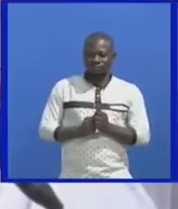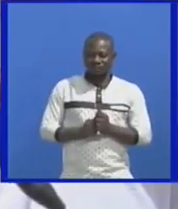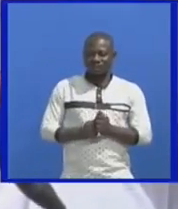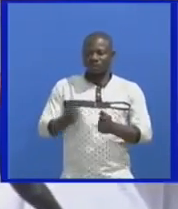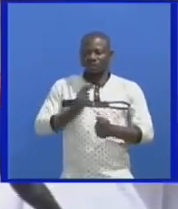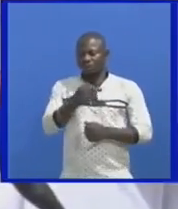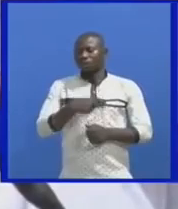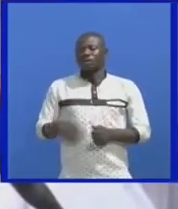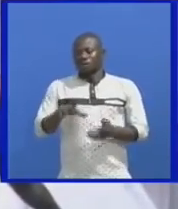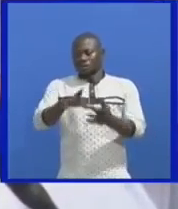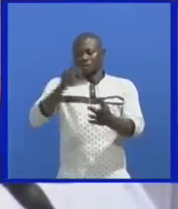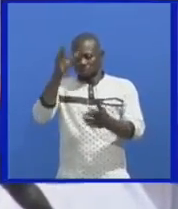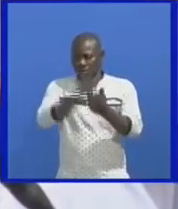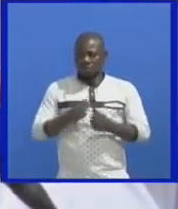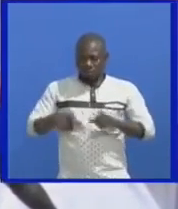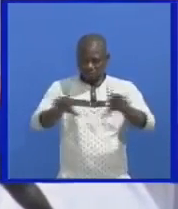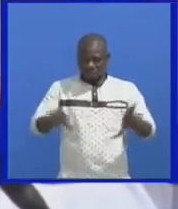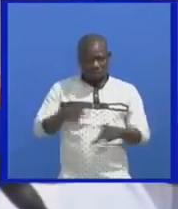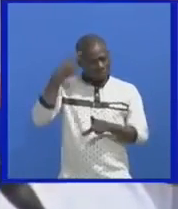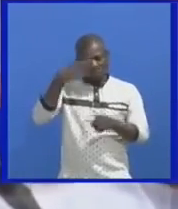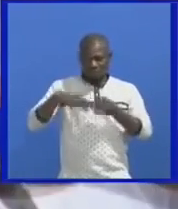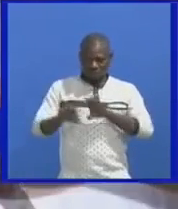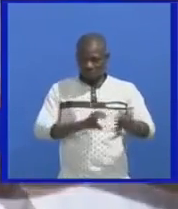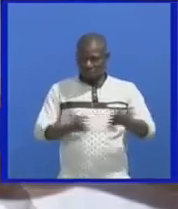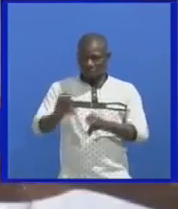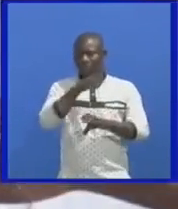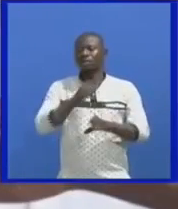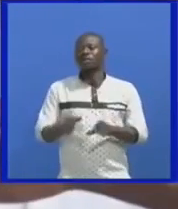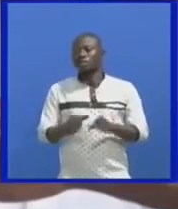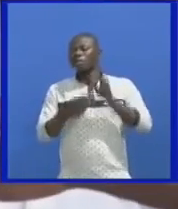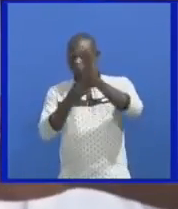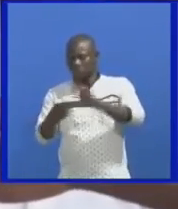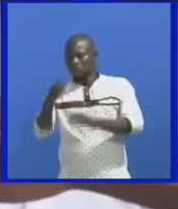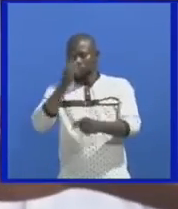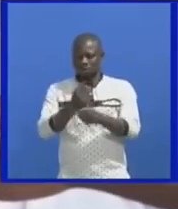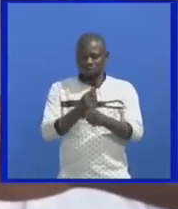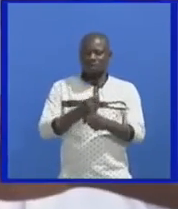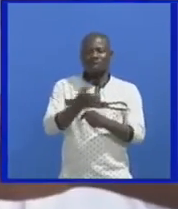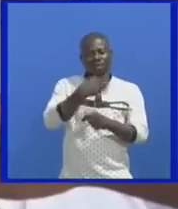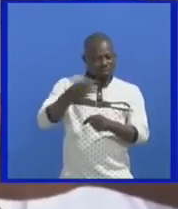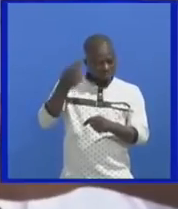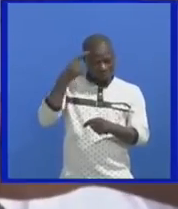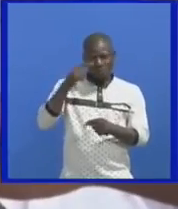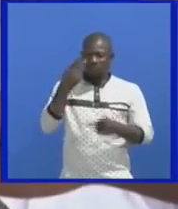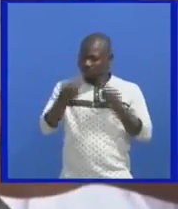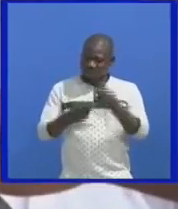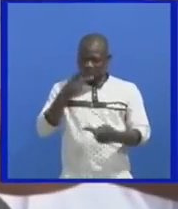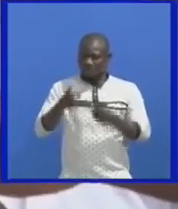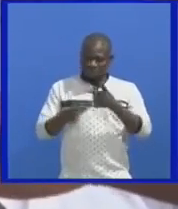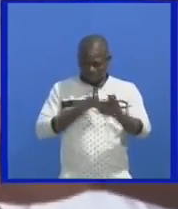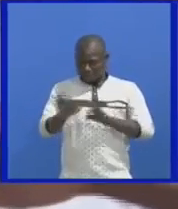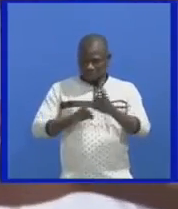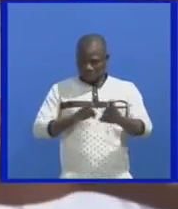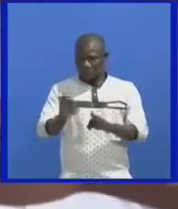la visibilité et le rendu des actions au niveau du projet du pluvial. Cette visite commentée aujourd'hui est pour expliquer un peu également et rendre visible également les